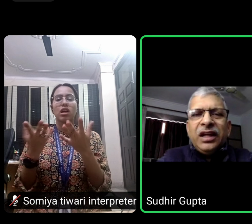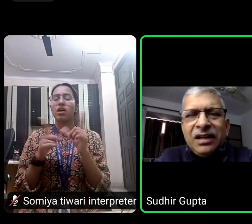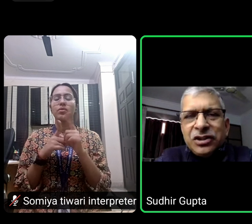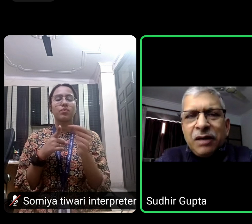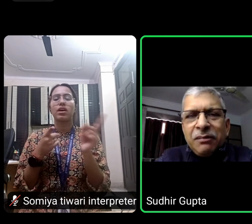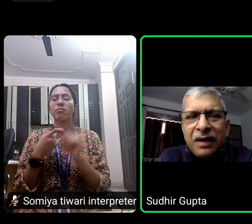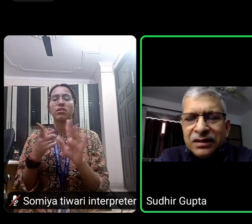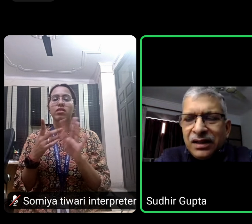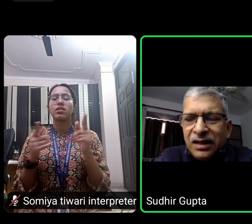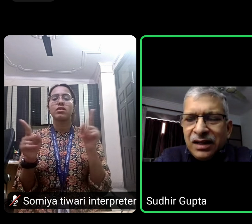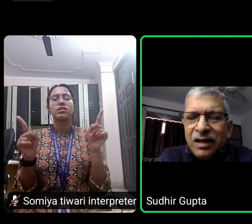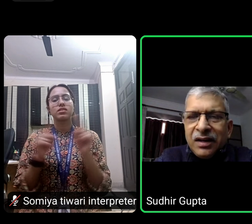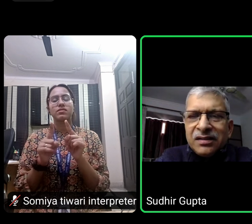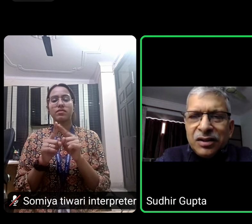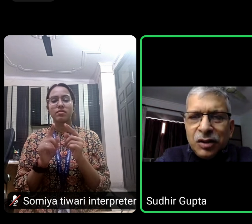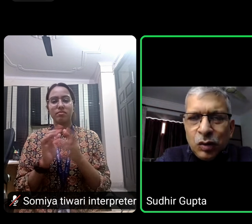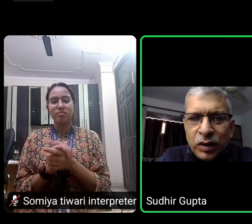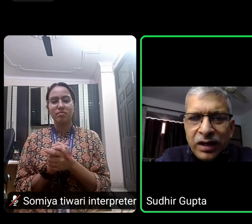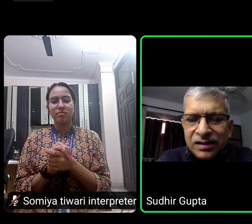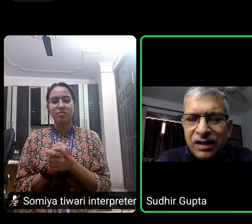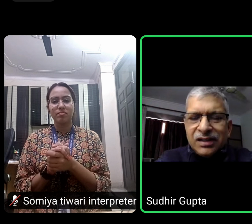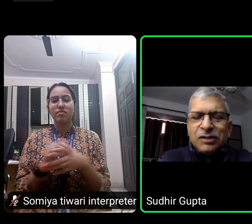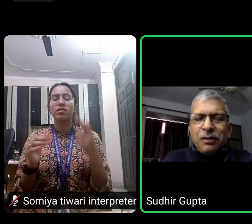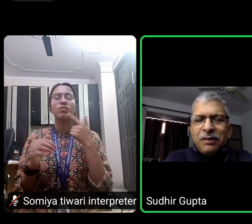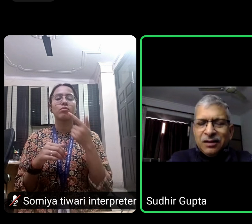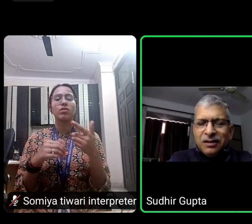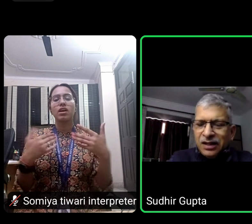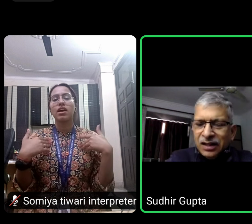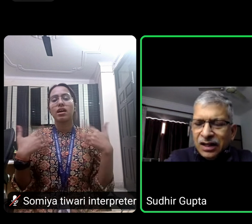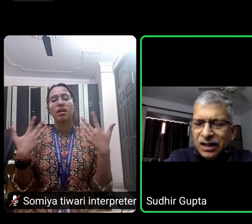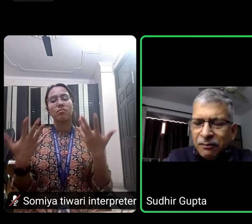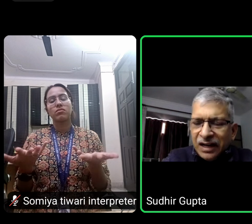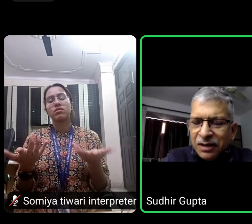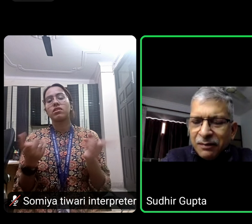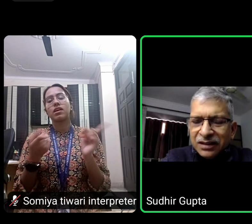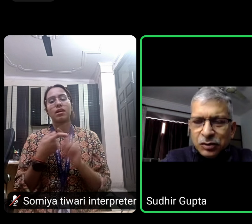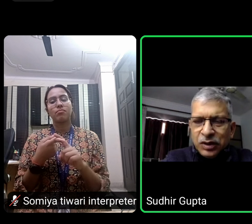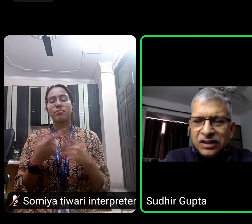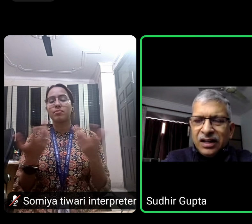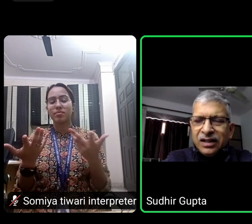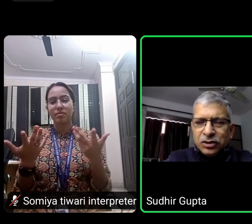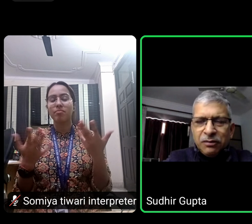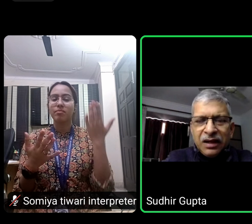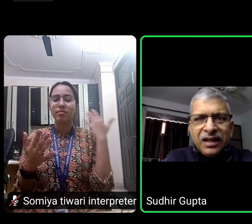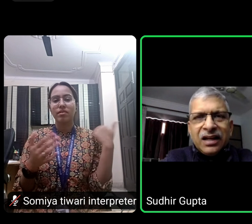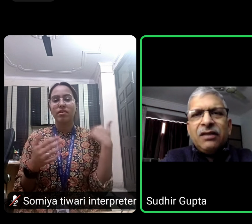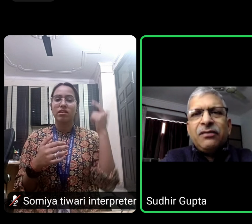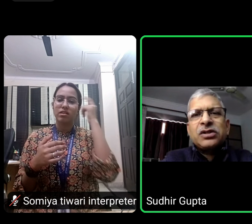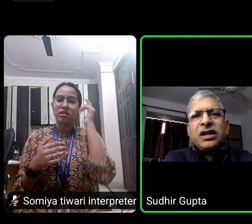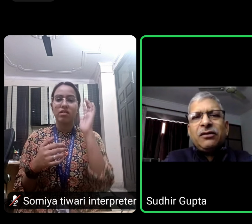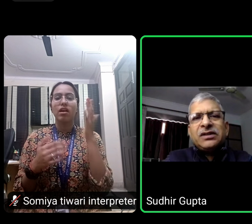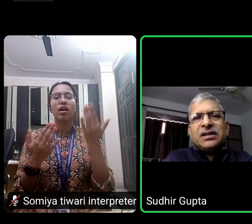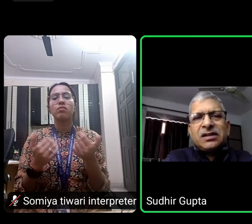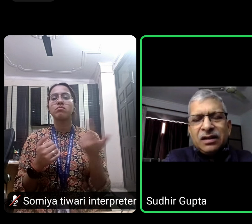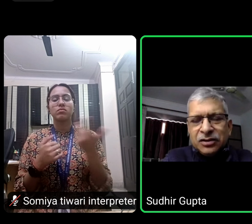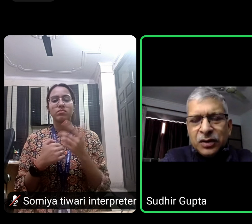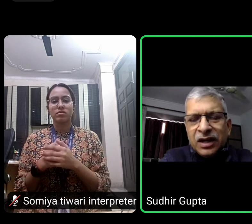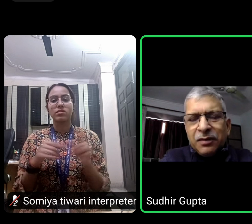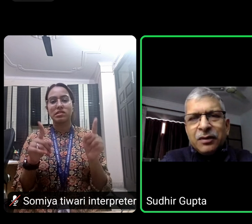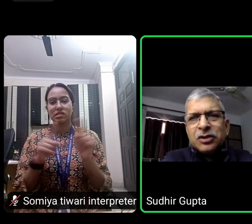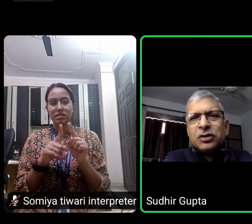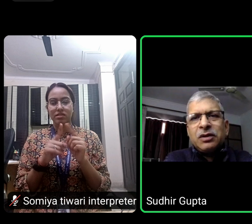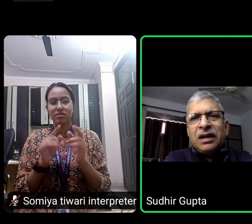तो ये वाली जो आपने बात कही ना कि हमारे साथ क्यों हो गया ऐसा, इस पे मैंने अभी पहले भी ये बातें सुनी थी, लेकिन कुछ दिन पहले एक एयरफोर्स के ऑफिसर्स